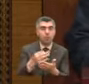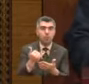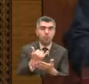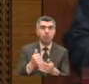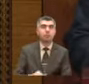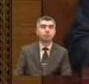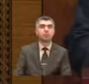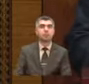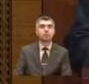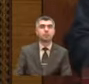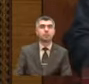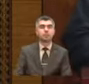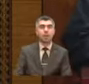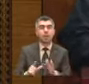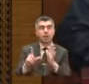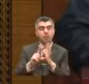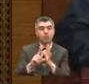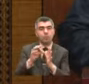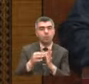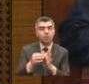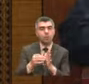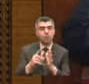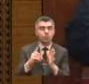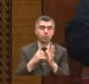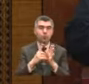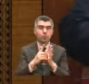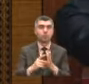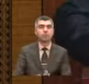سليمة حقا دستوريا.